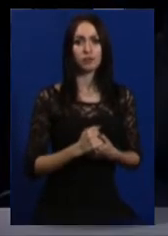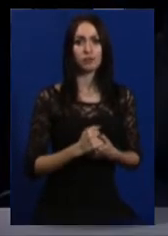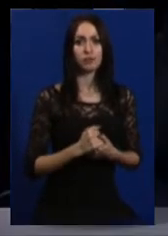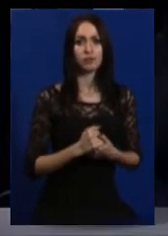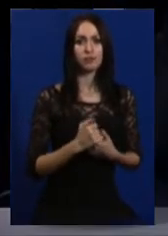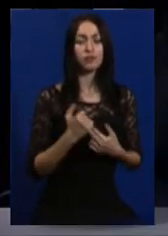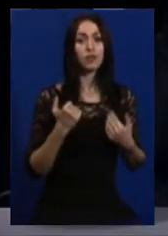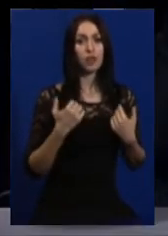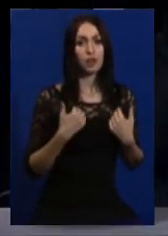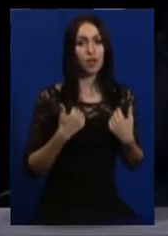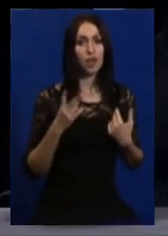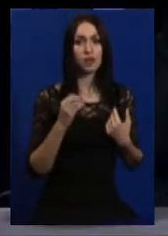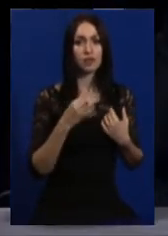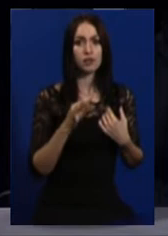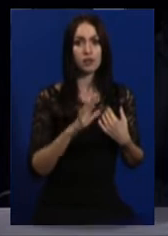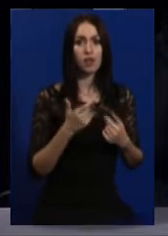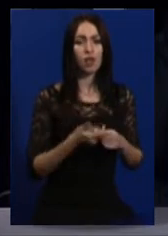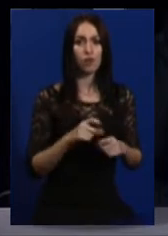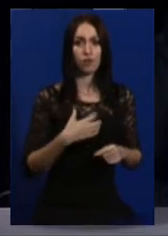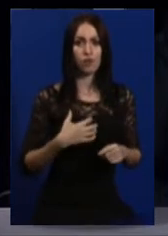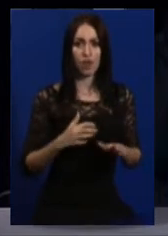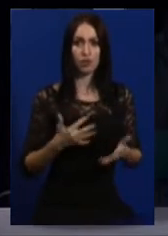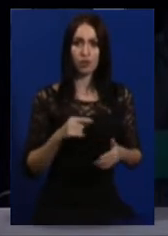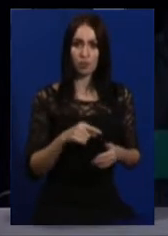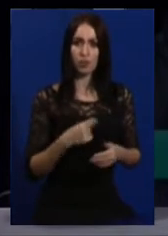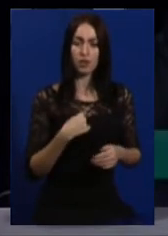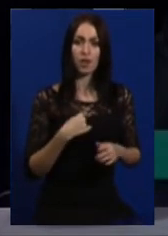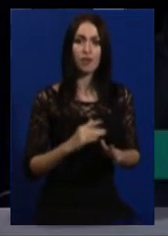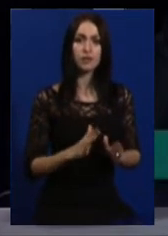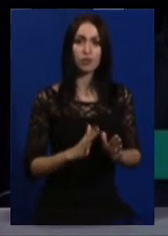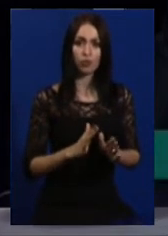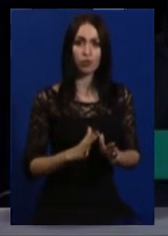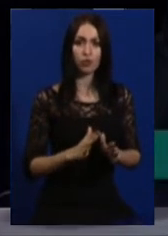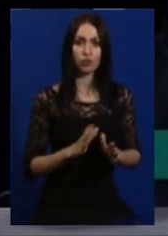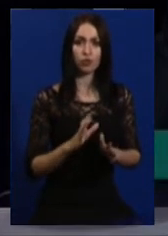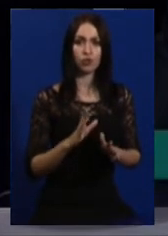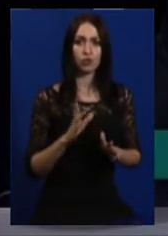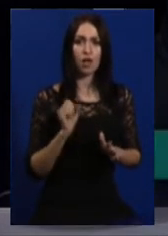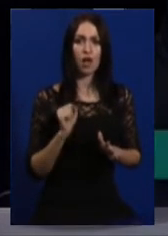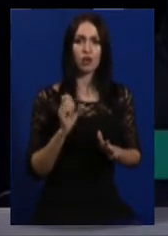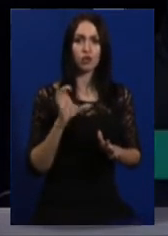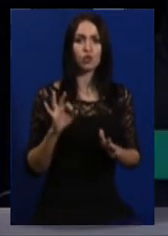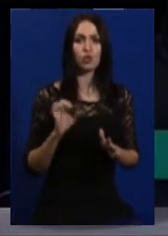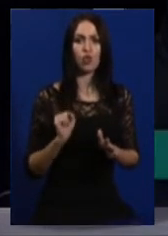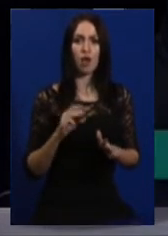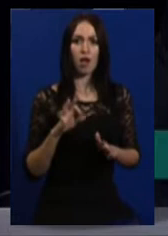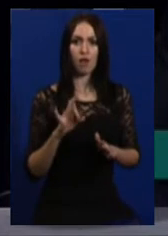не сказала очень важные вещи я всего лишь соавтор это ваще